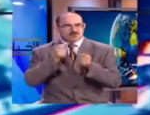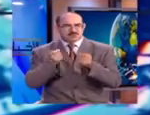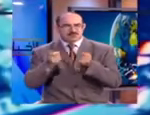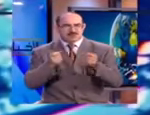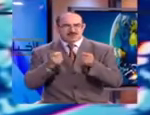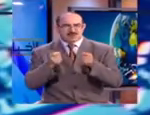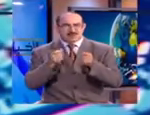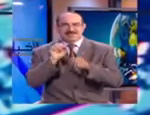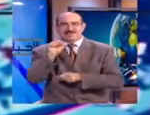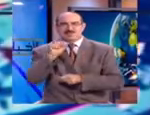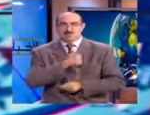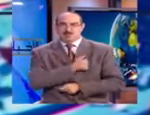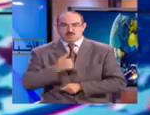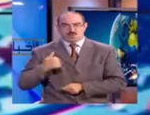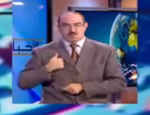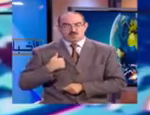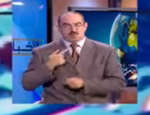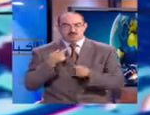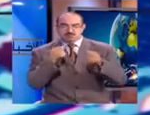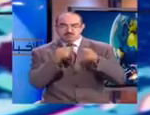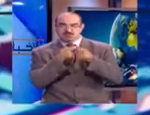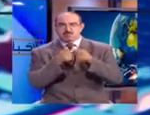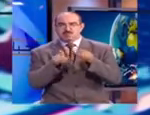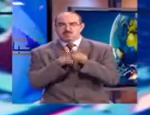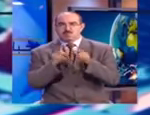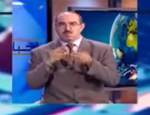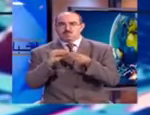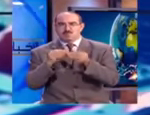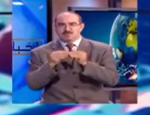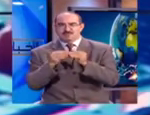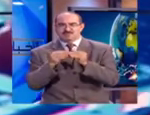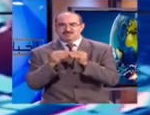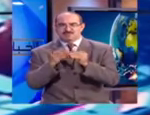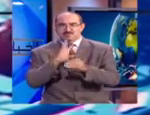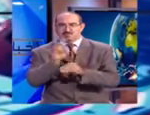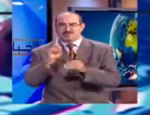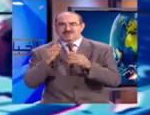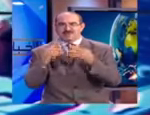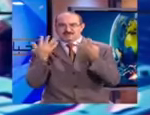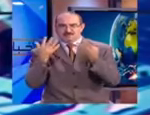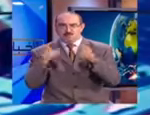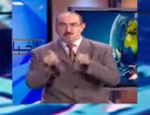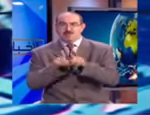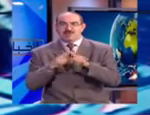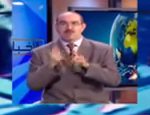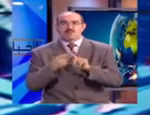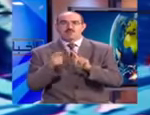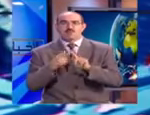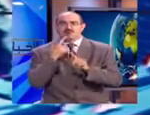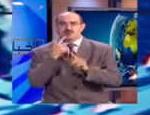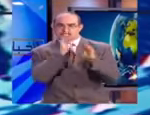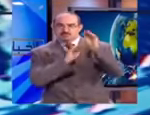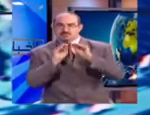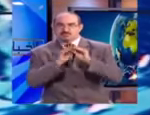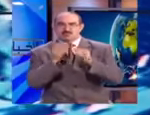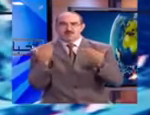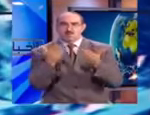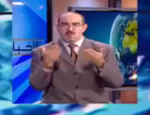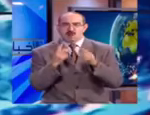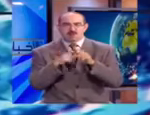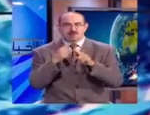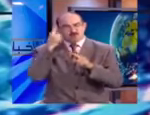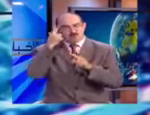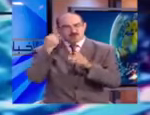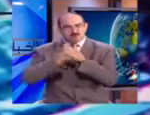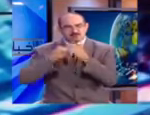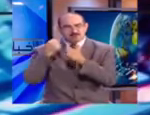الصحية المرتبطة بجائحة فيروس كورونا كوفيد-19، وتندرج هذه التدابير في إطار المسعى